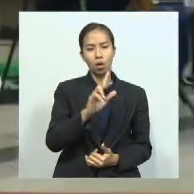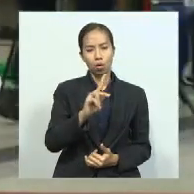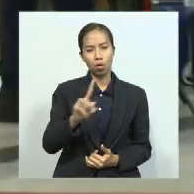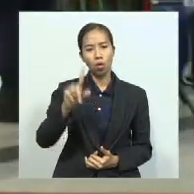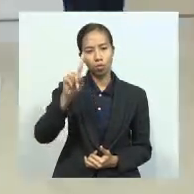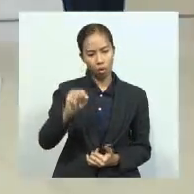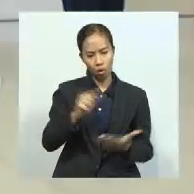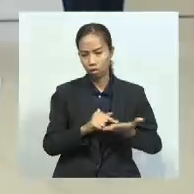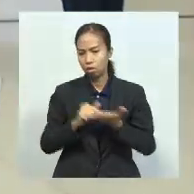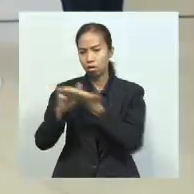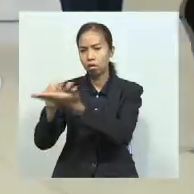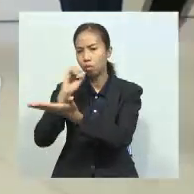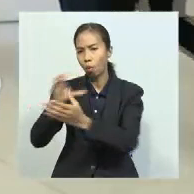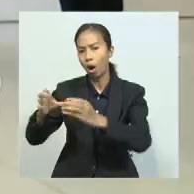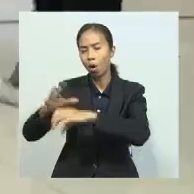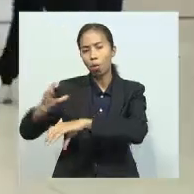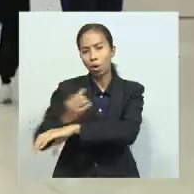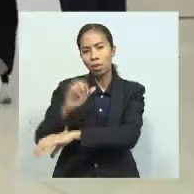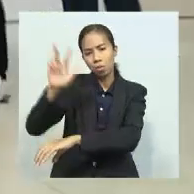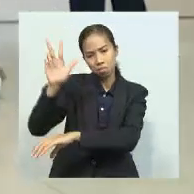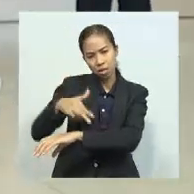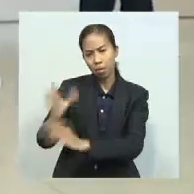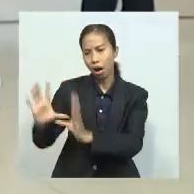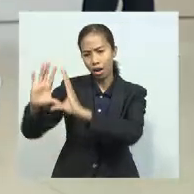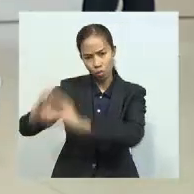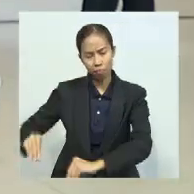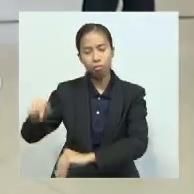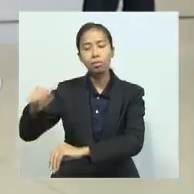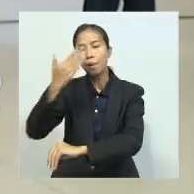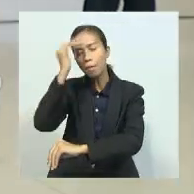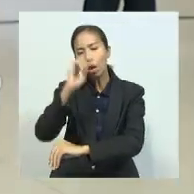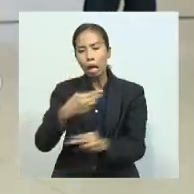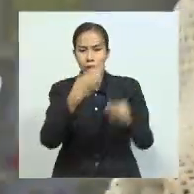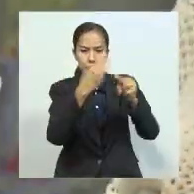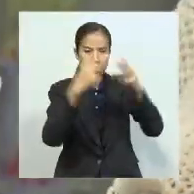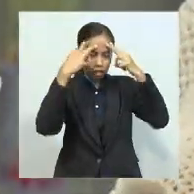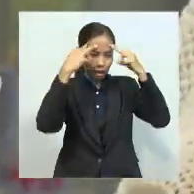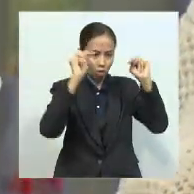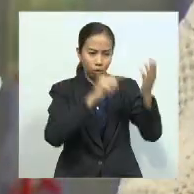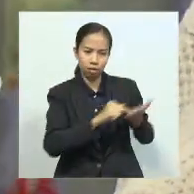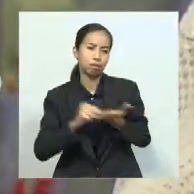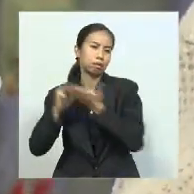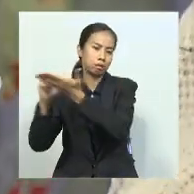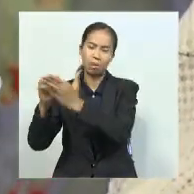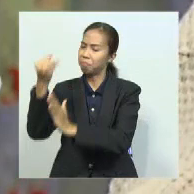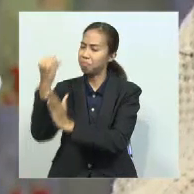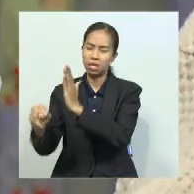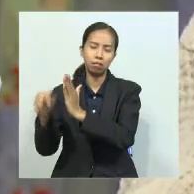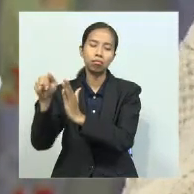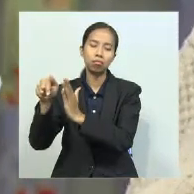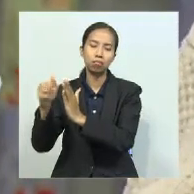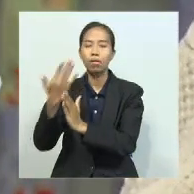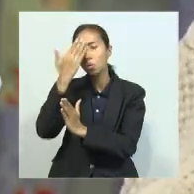พรรคไทยรักษาชาติกรณีเสนอรายชื่อแคนดิเดตนายกรัฐมนตรีเป็นปฏิปักษ์ต่อการปกครองในระบอบประชาธิปไตย